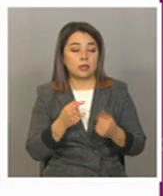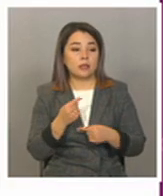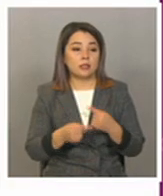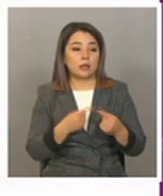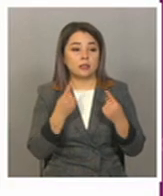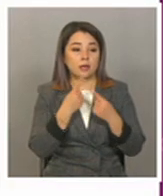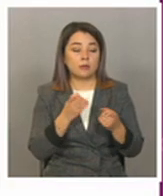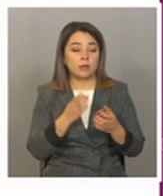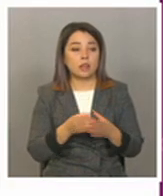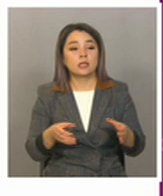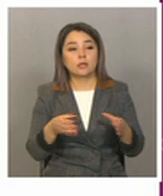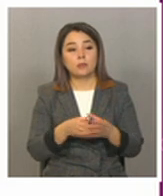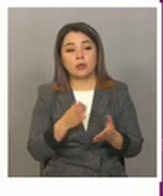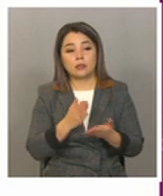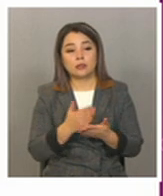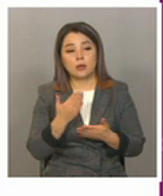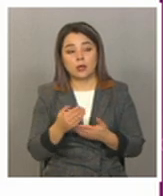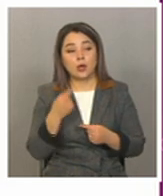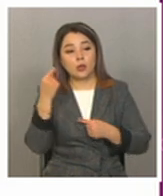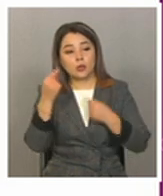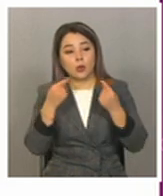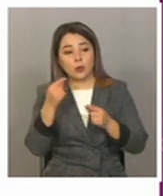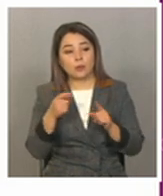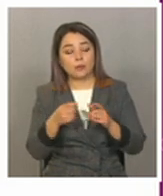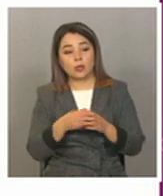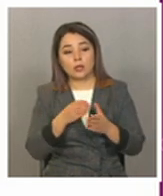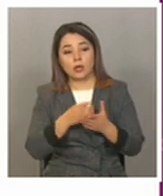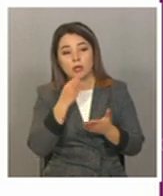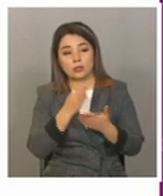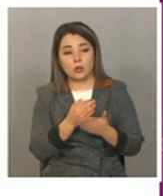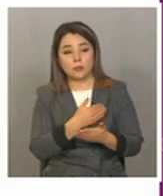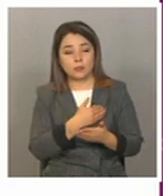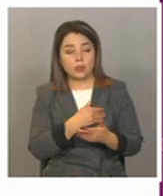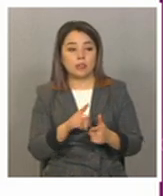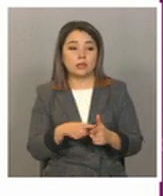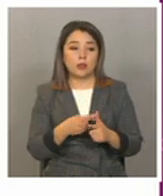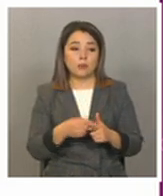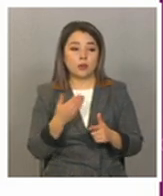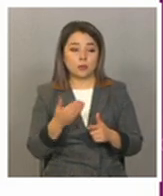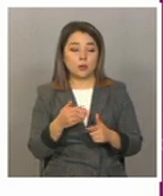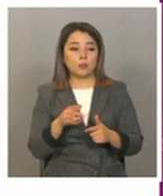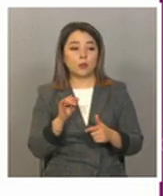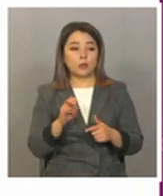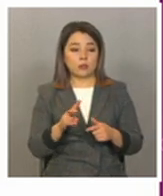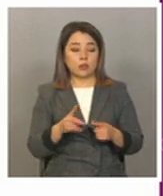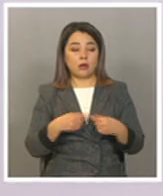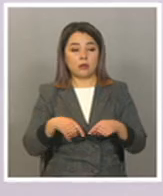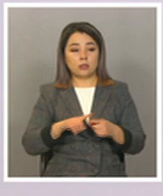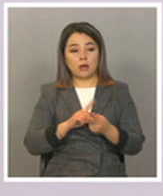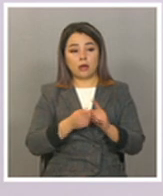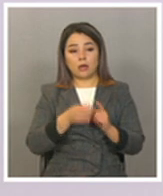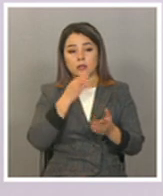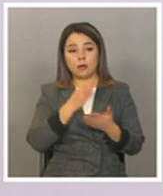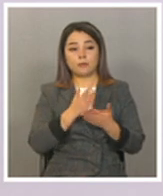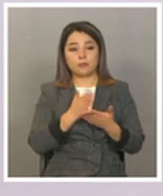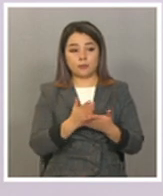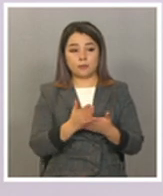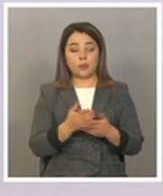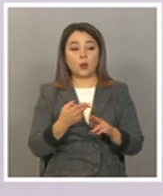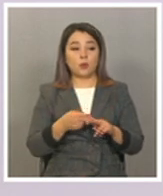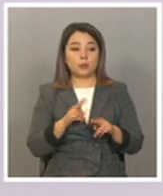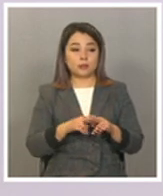мәліметтер типі – логикалық мәліметтер типі. Немесе бұл айнымалылары.